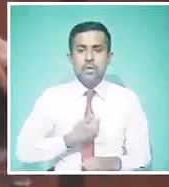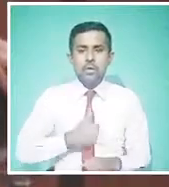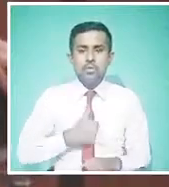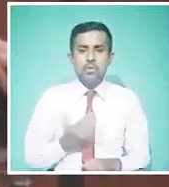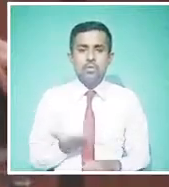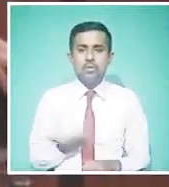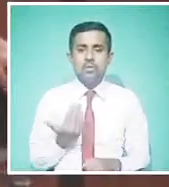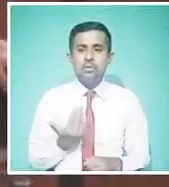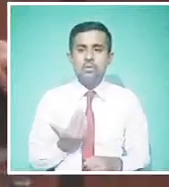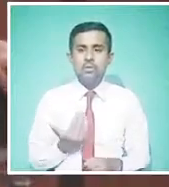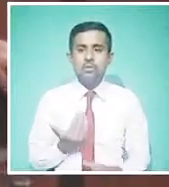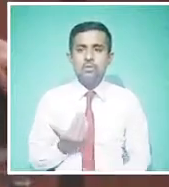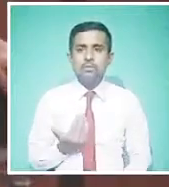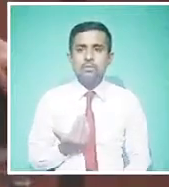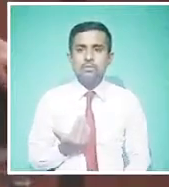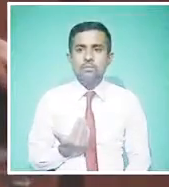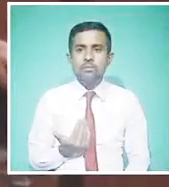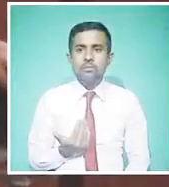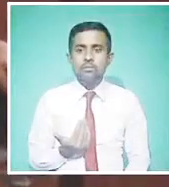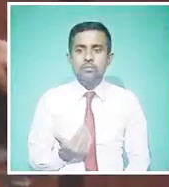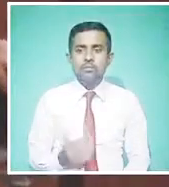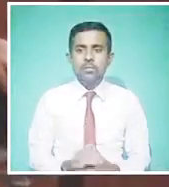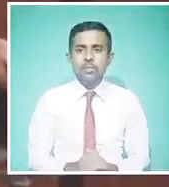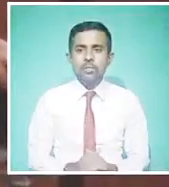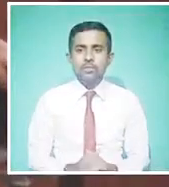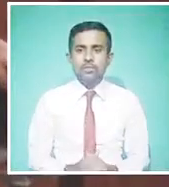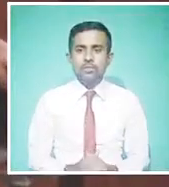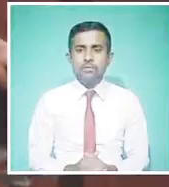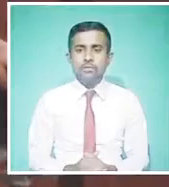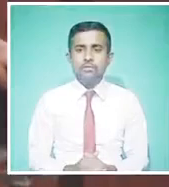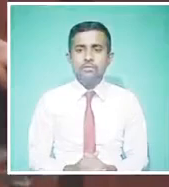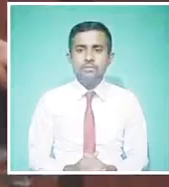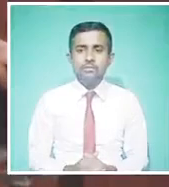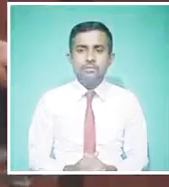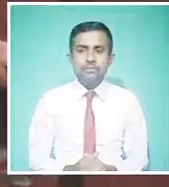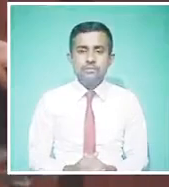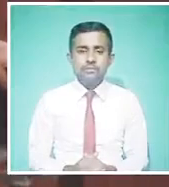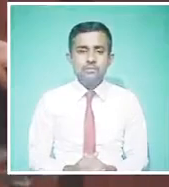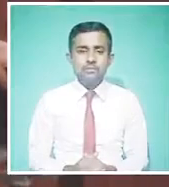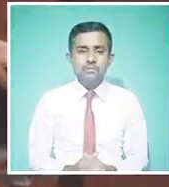எல்லையை நிர்ணயிக்கின்ற ஒரு மிகவும் ஒரு